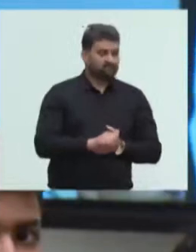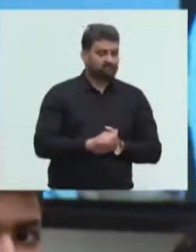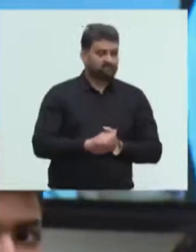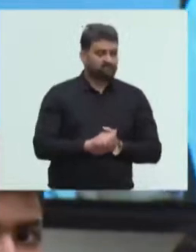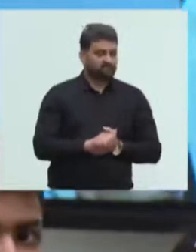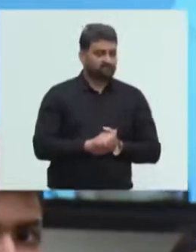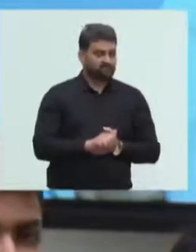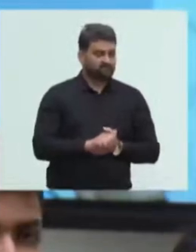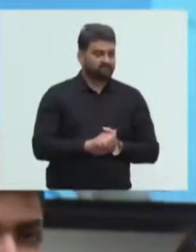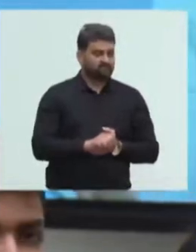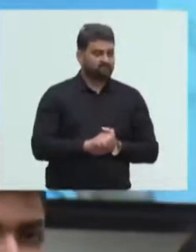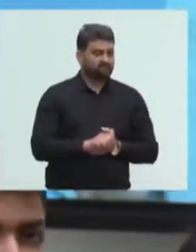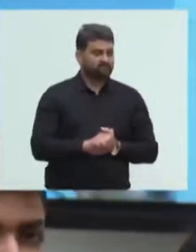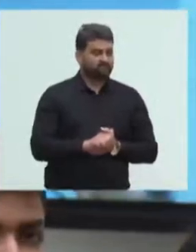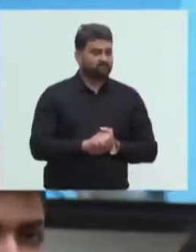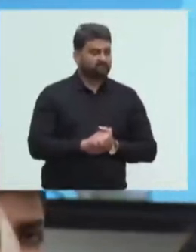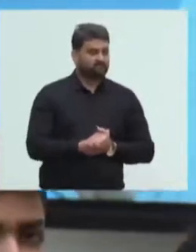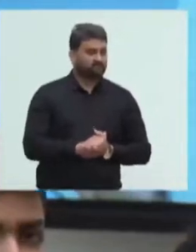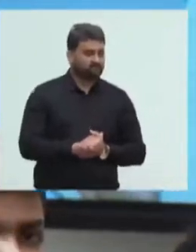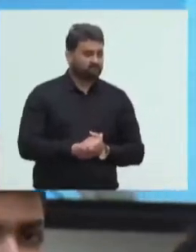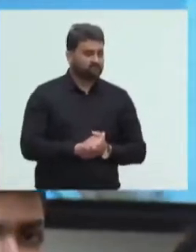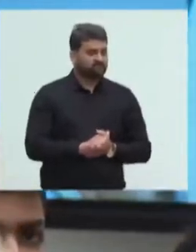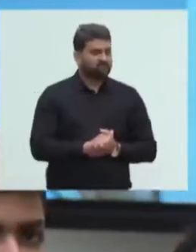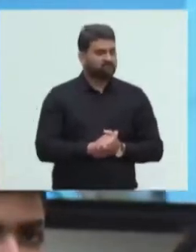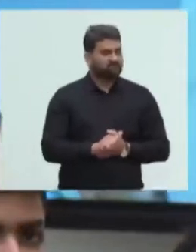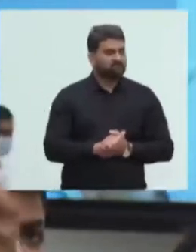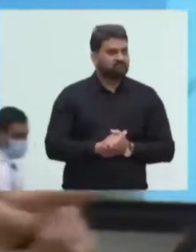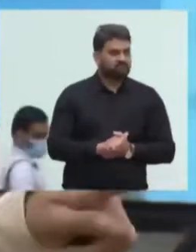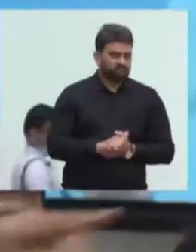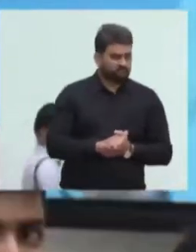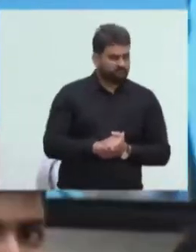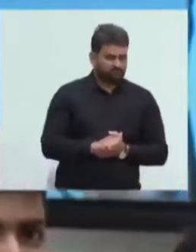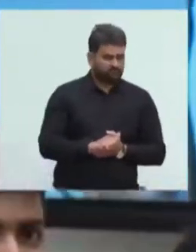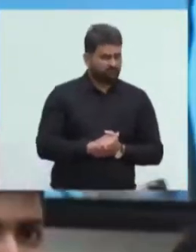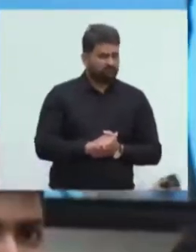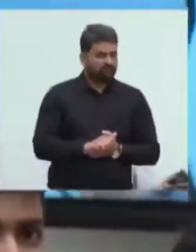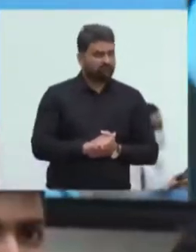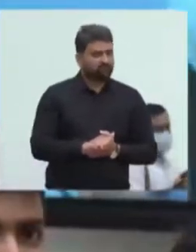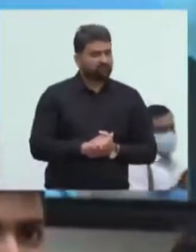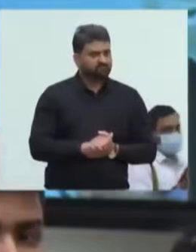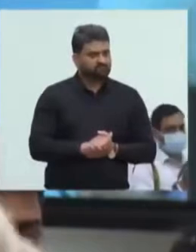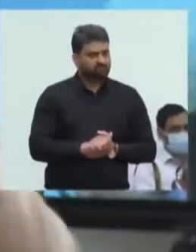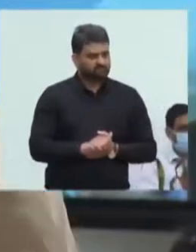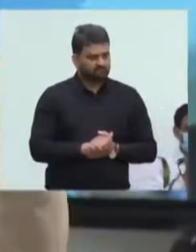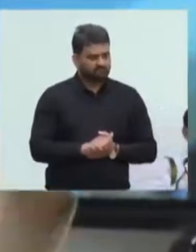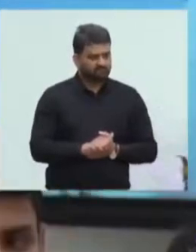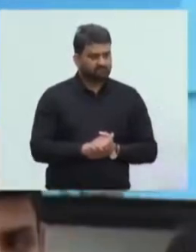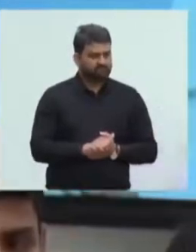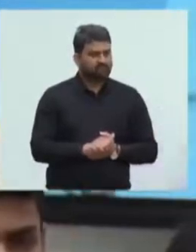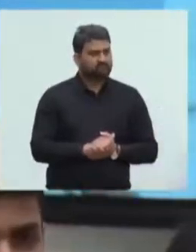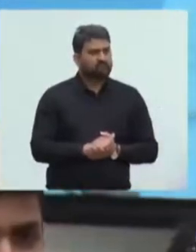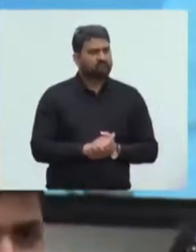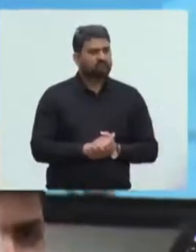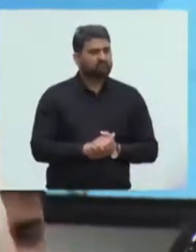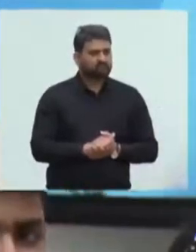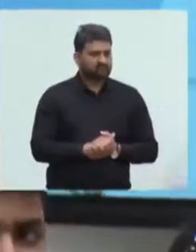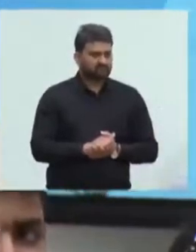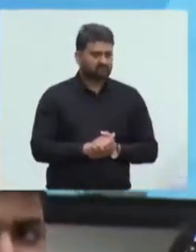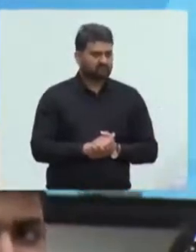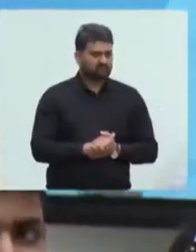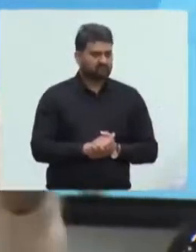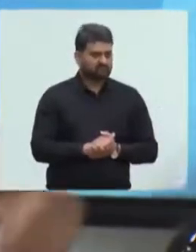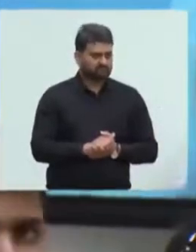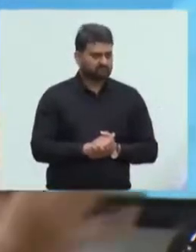कि मैं डाइट में इतना ध्यान नहीं देता हूं जितना मैं प्रैक्टिस पर ध्यान देता हूं मैं लगातार हेयर इन लोगों के साथ प्रैक्टिस करता हूं बहुत मेहनत करता हूं